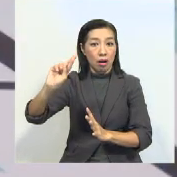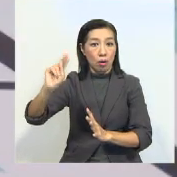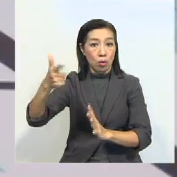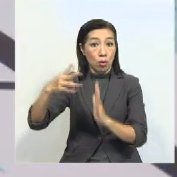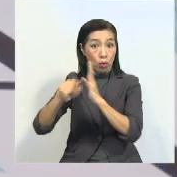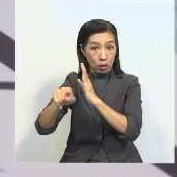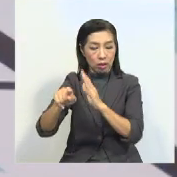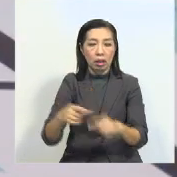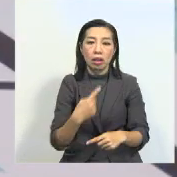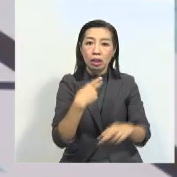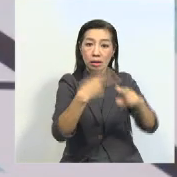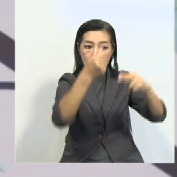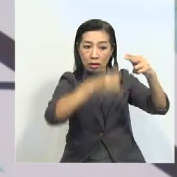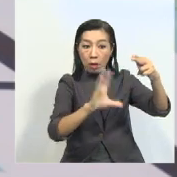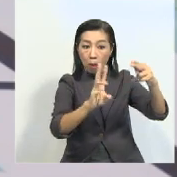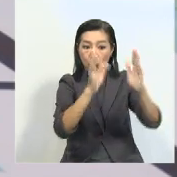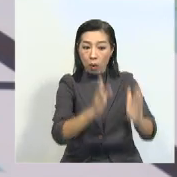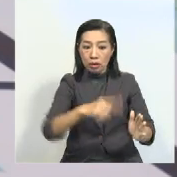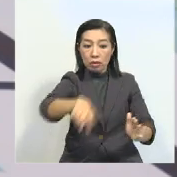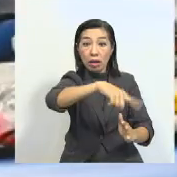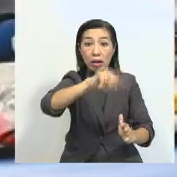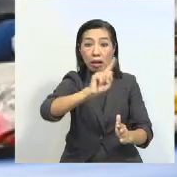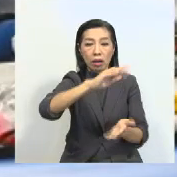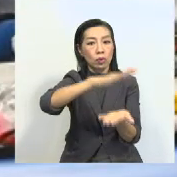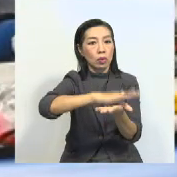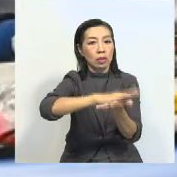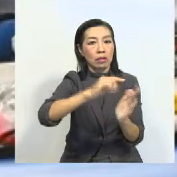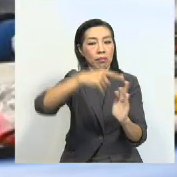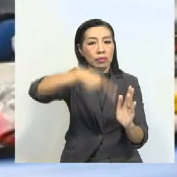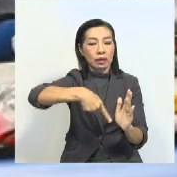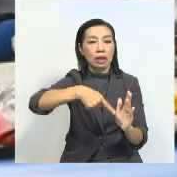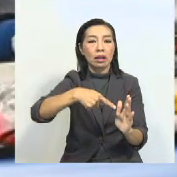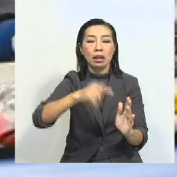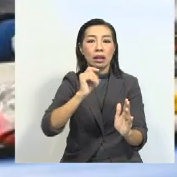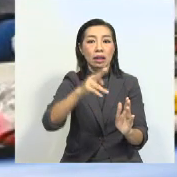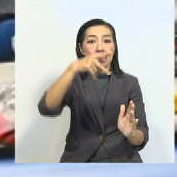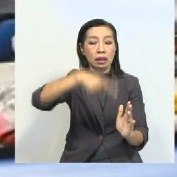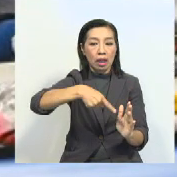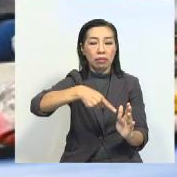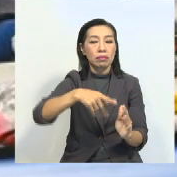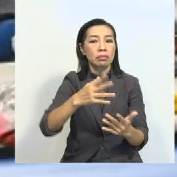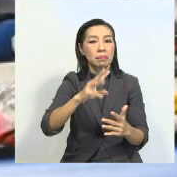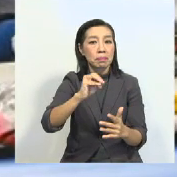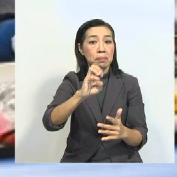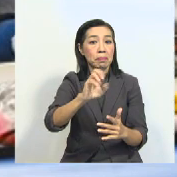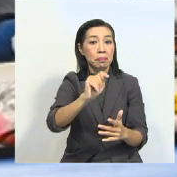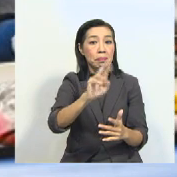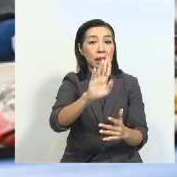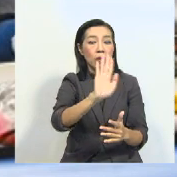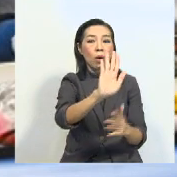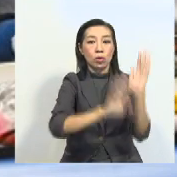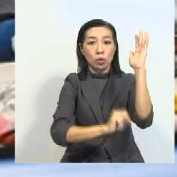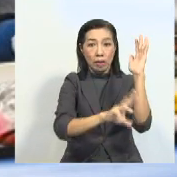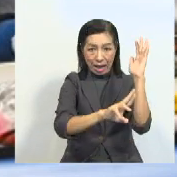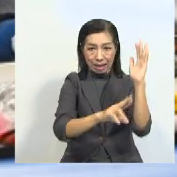6คนที่เมื่อสักครู่อ่านรายชื่อไปมาจากโรงเรียนเทพมิตรศึกษาจังหวัดสุราษฎร์ธานีนะคะยังไม่หมดนะคะ